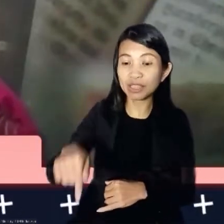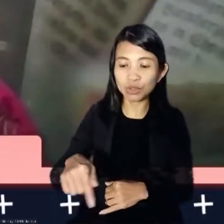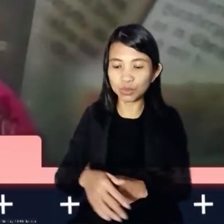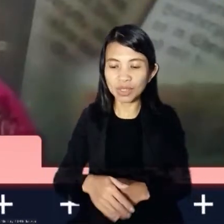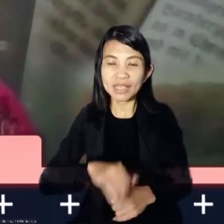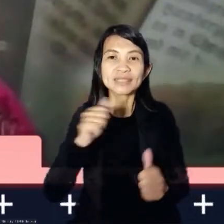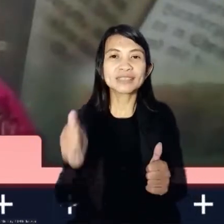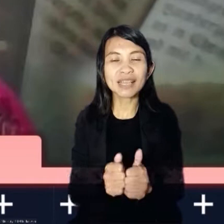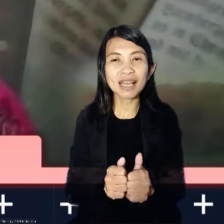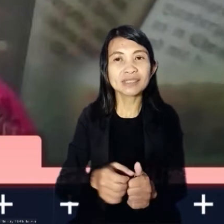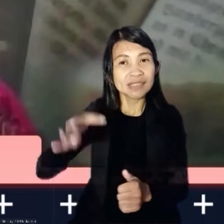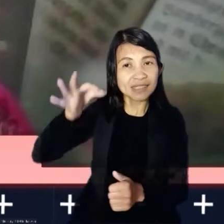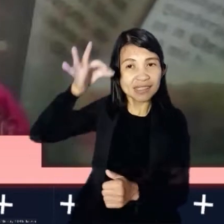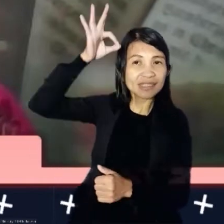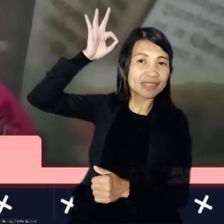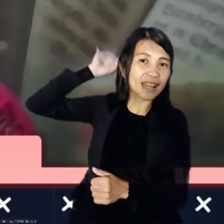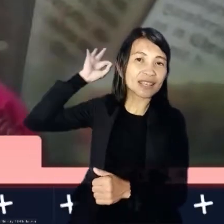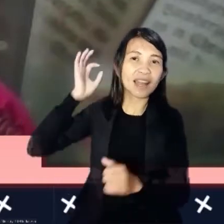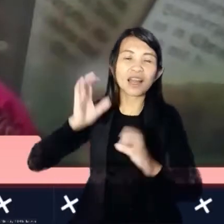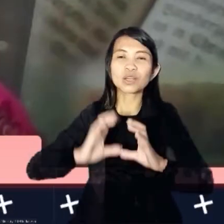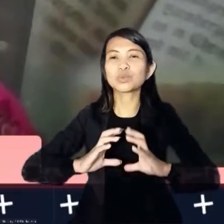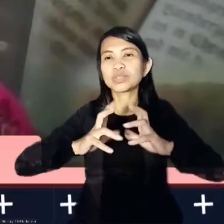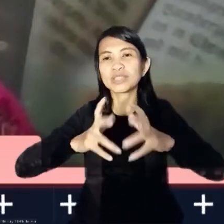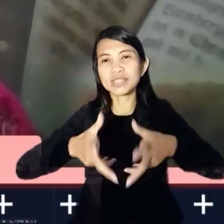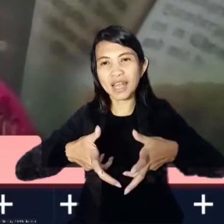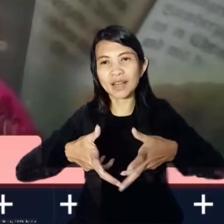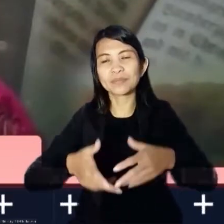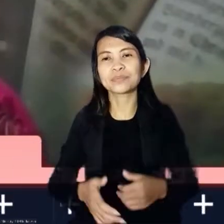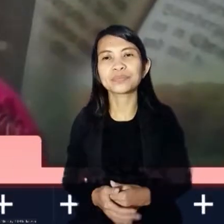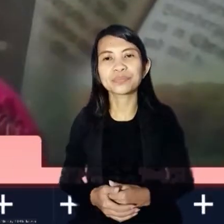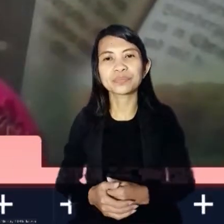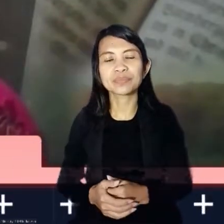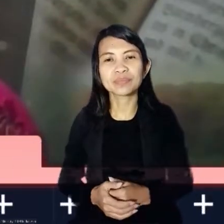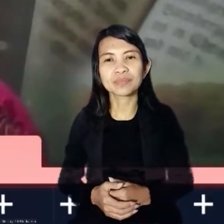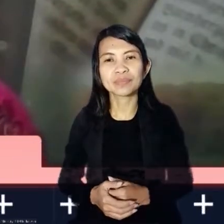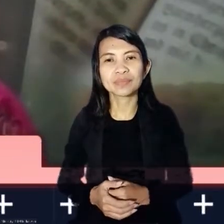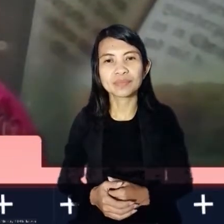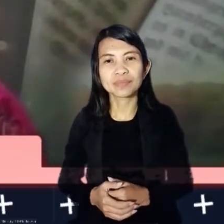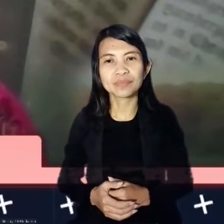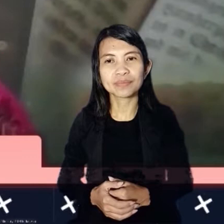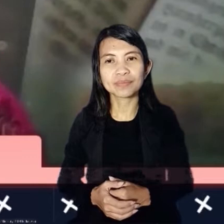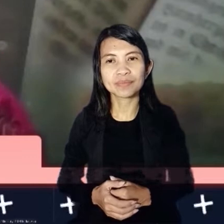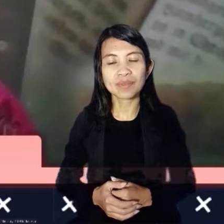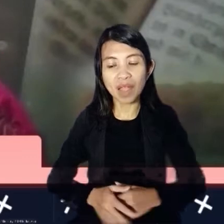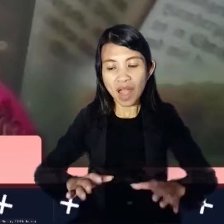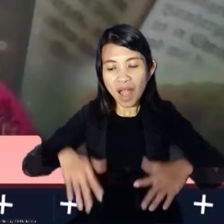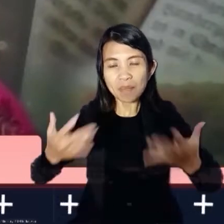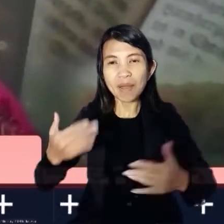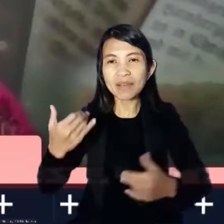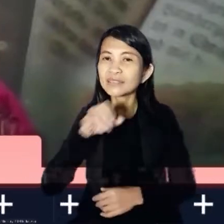dunia dengan sejarah dunia apa yang disebutkan di dalam